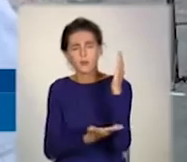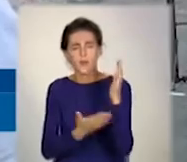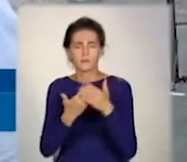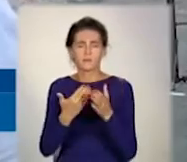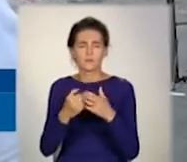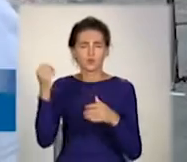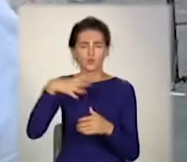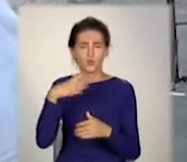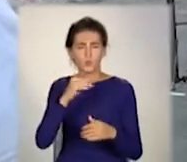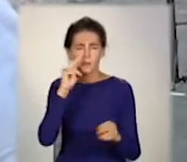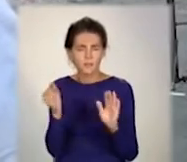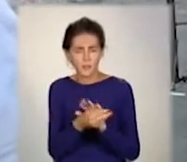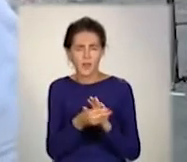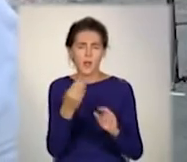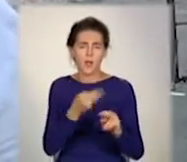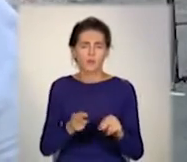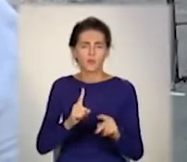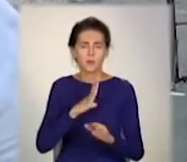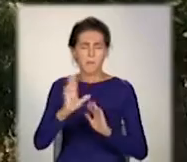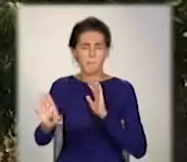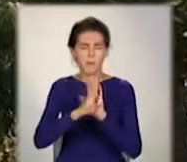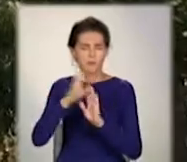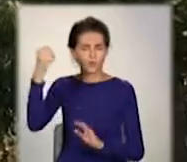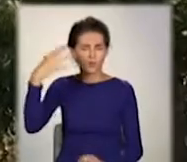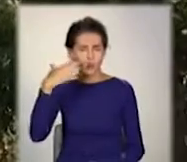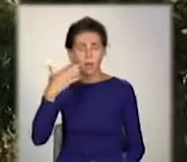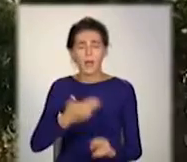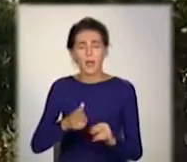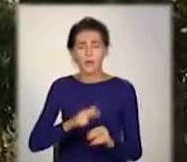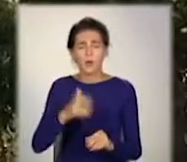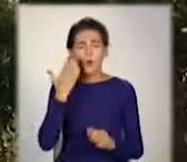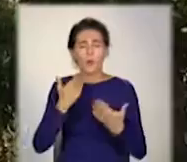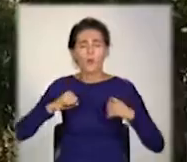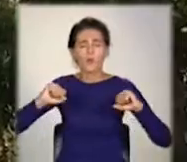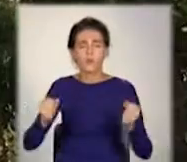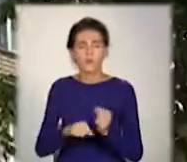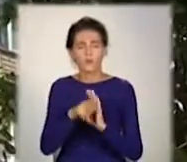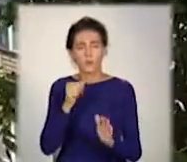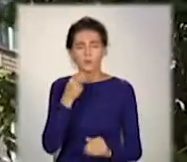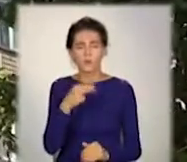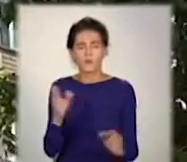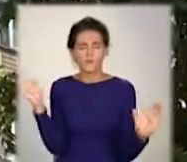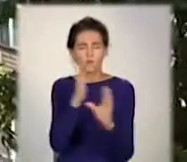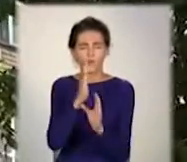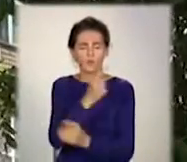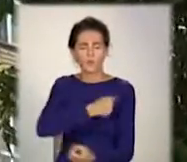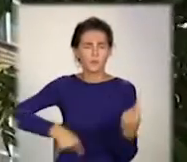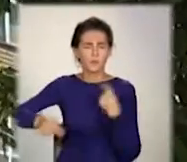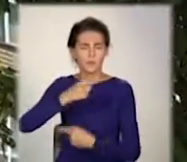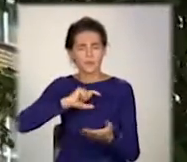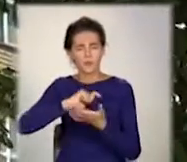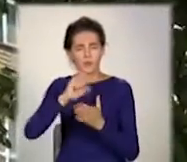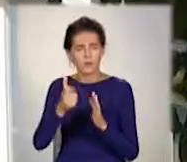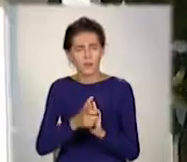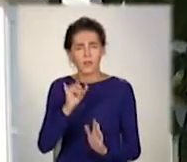тінь, для того, щоб не було попадання прямих сонячних лучей. А перед вмиканням охолоджувача варто добре провітрити приміщення. До того